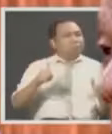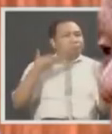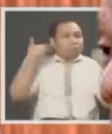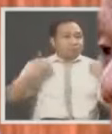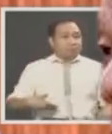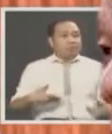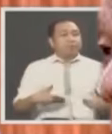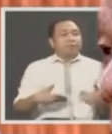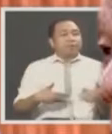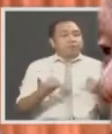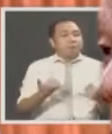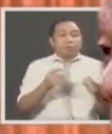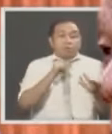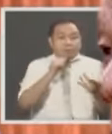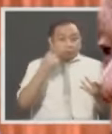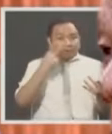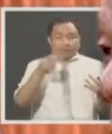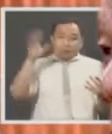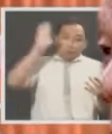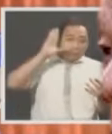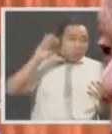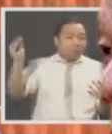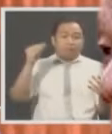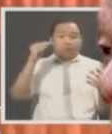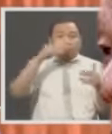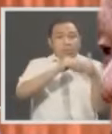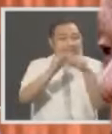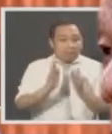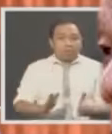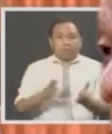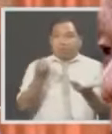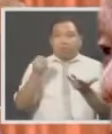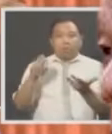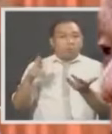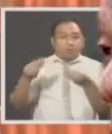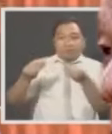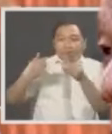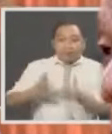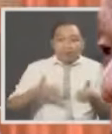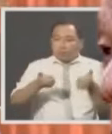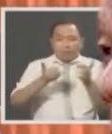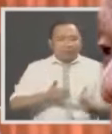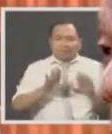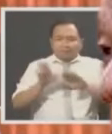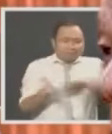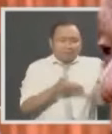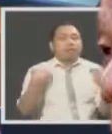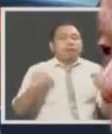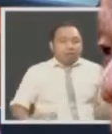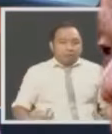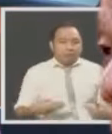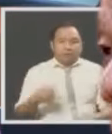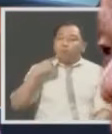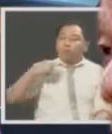are not looking for an ordinary leader or an ordinary manager or administrator. We are looking for the President of the Philippines.